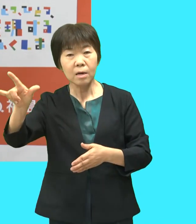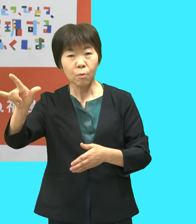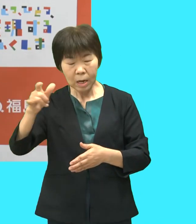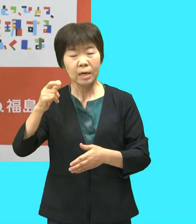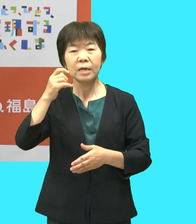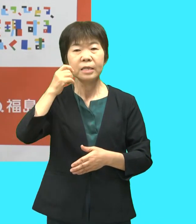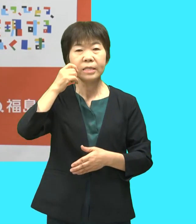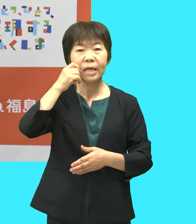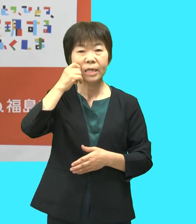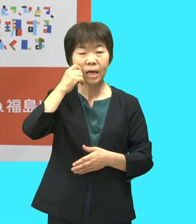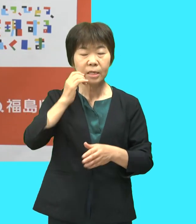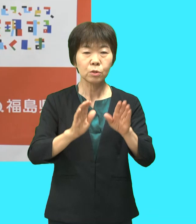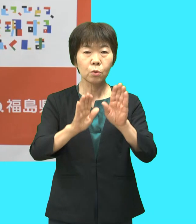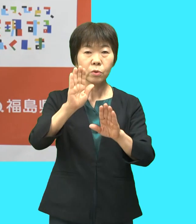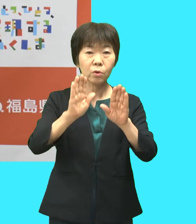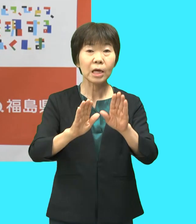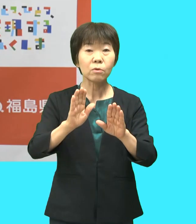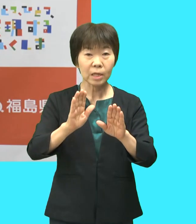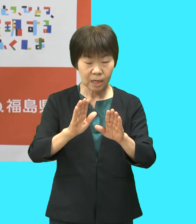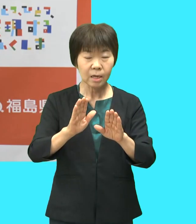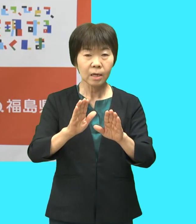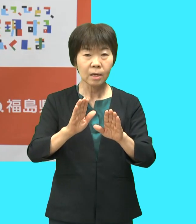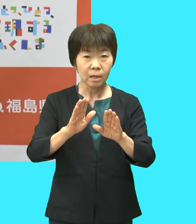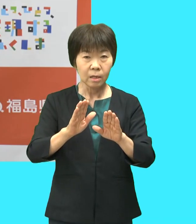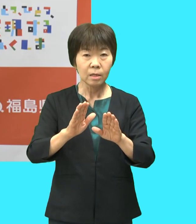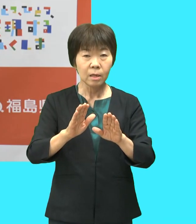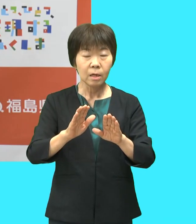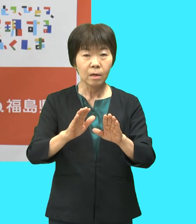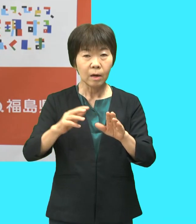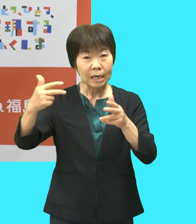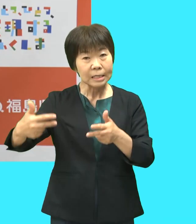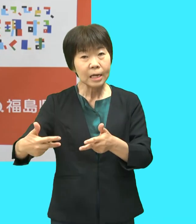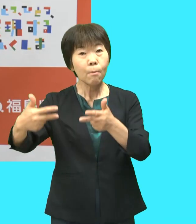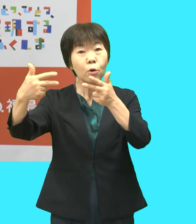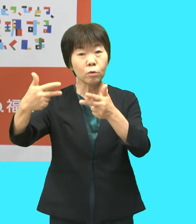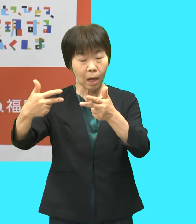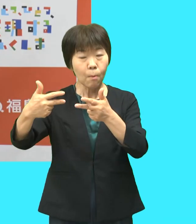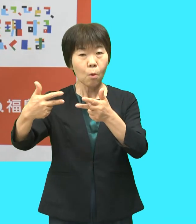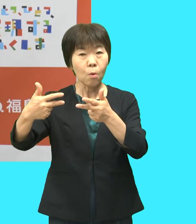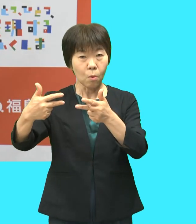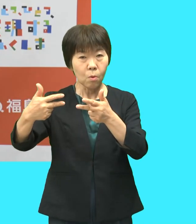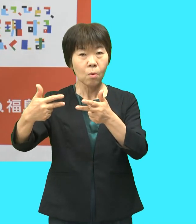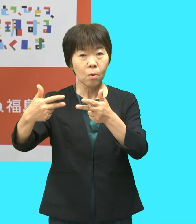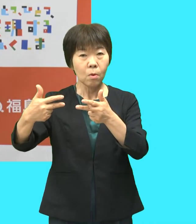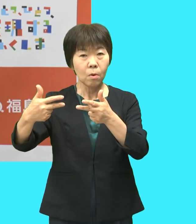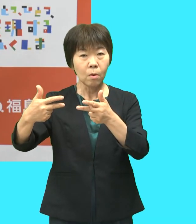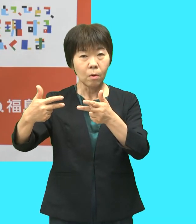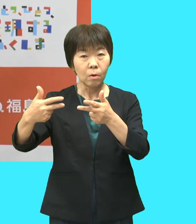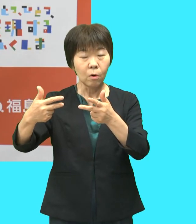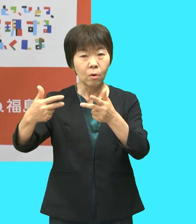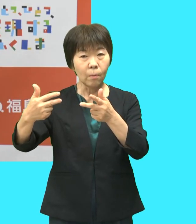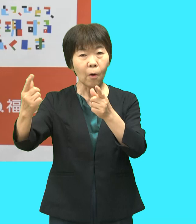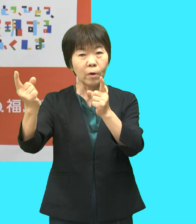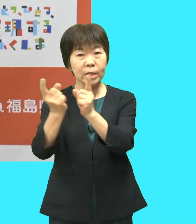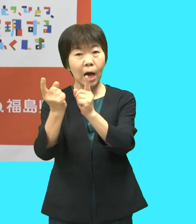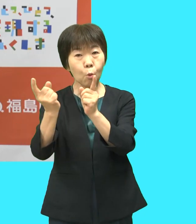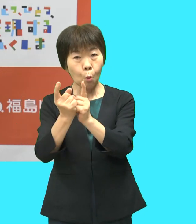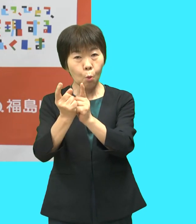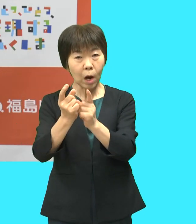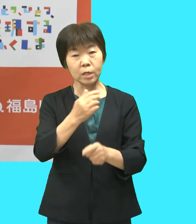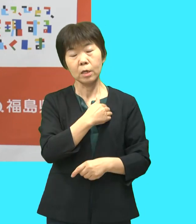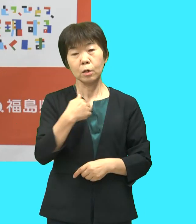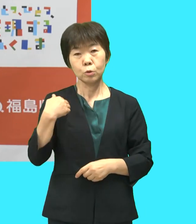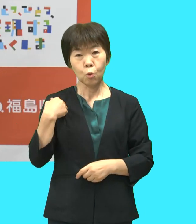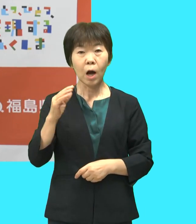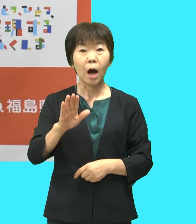残念ながら難しいタイミングでありますので、リモートでも対応が可能なことがございますので